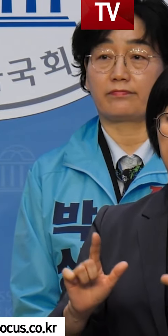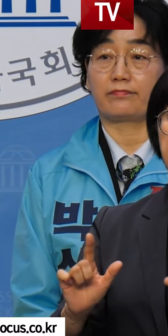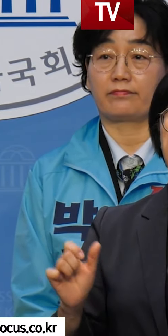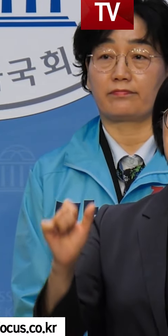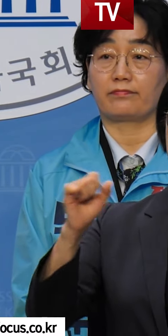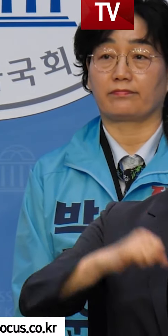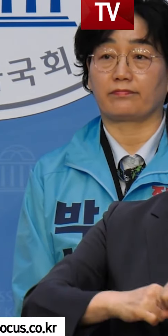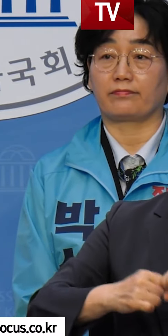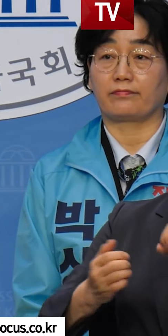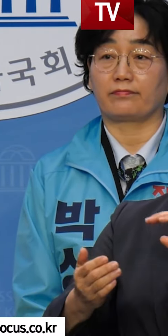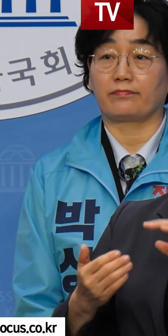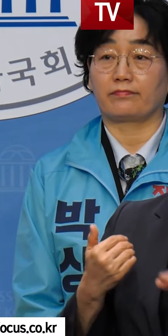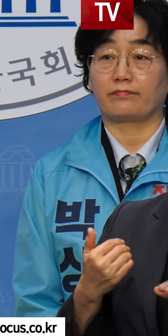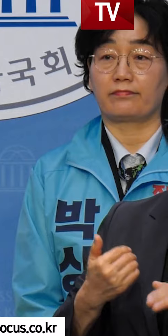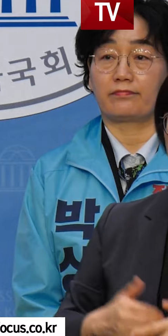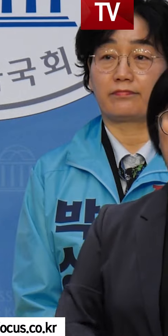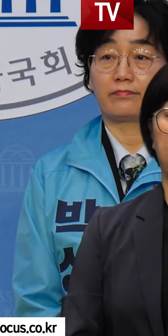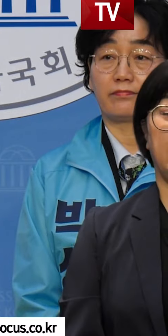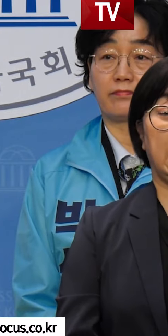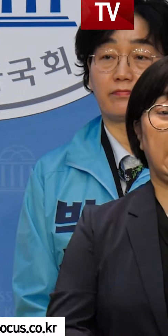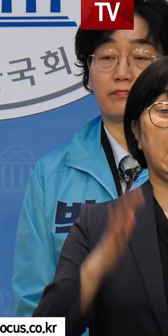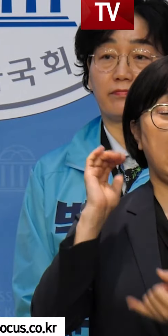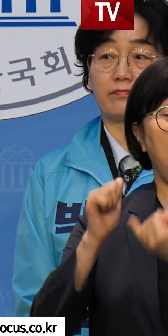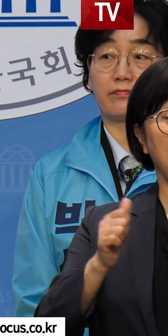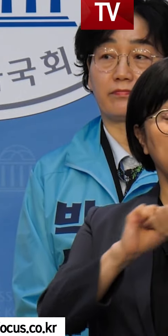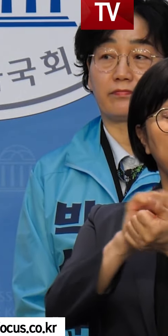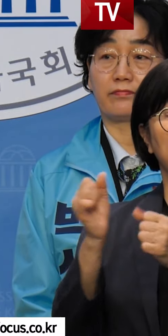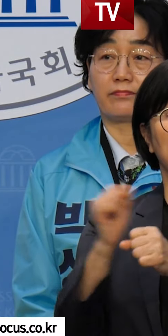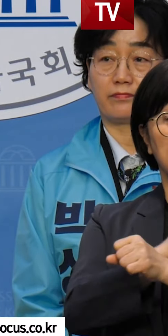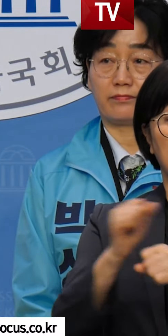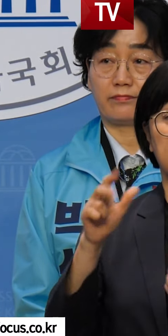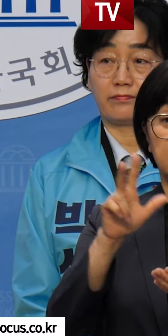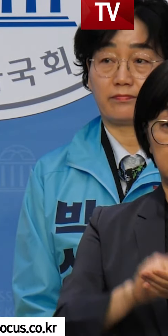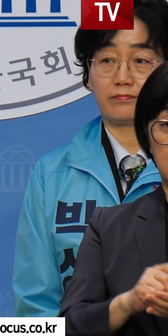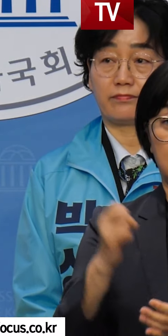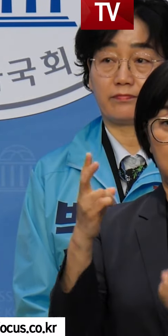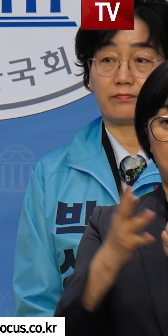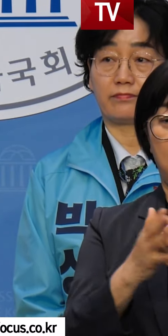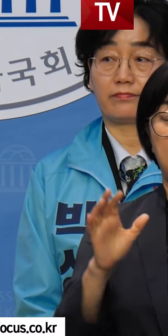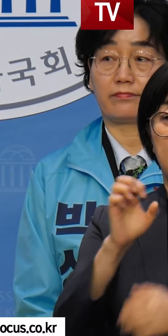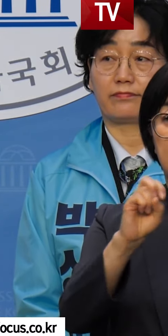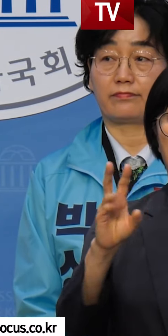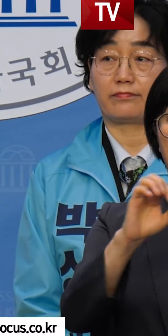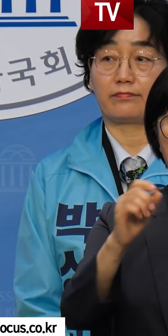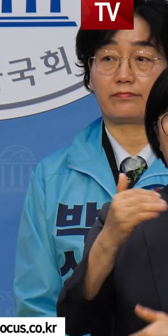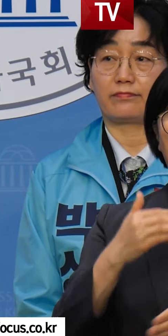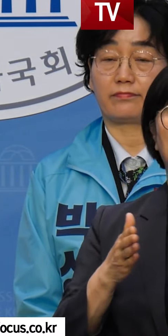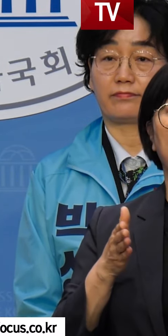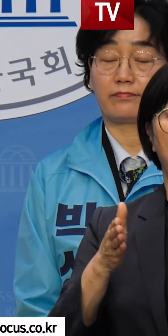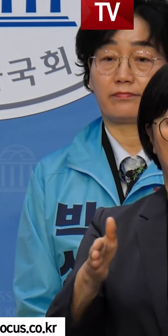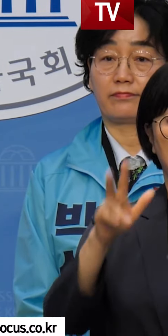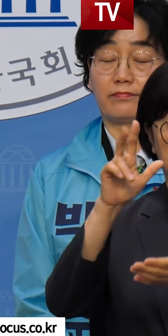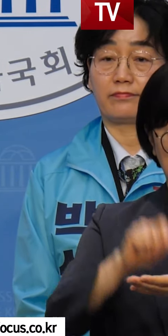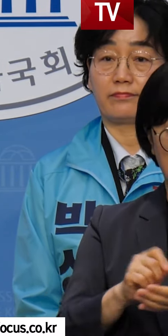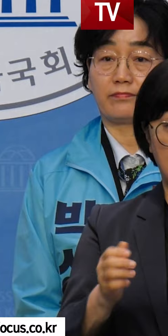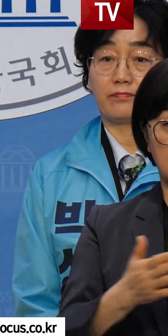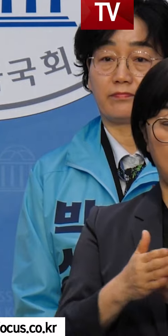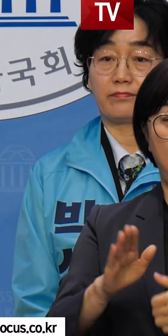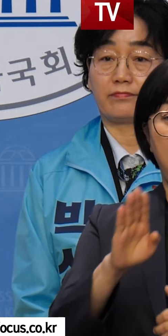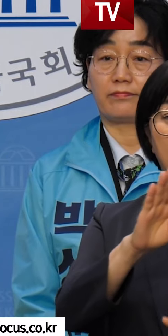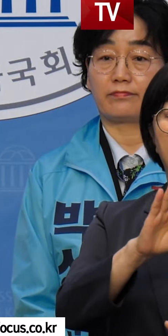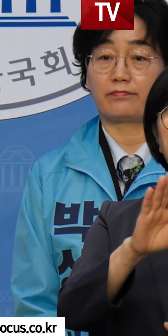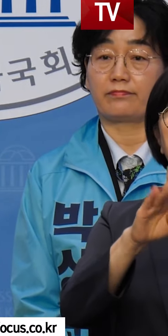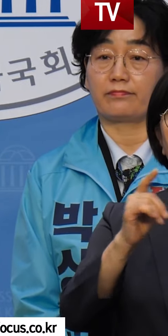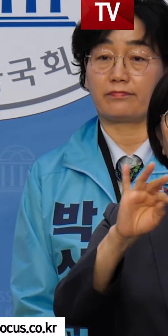지경에 이르렀습니다. 김건희 여사의 주가 조작 문제부터 양평 고속도로 게이트 문제나 바이든